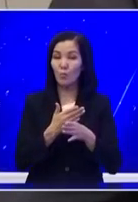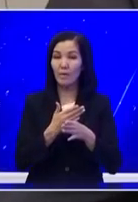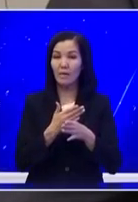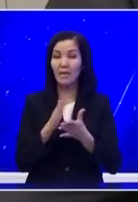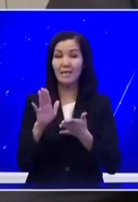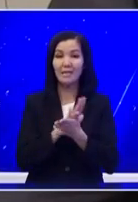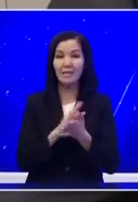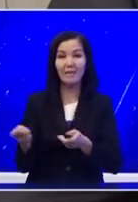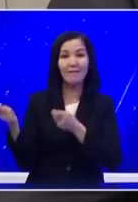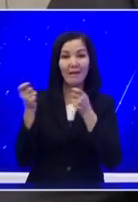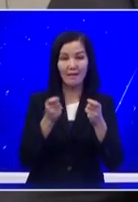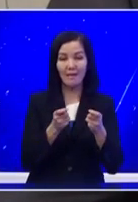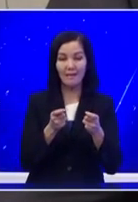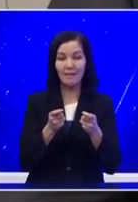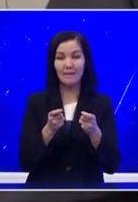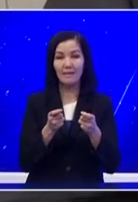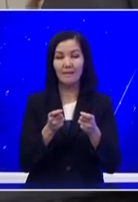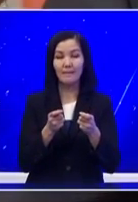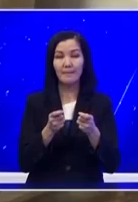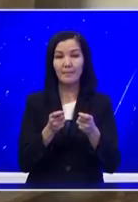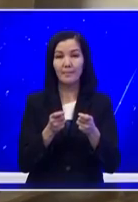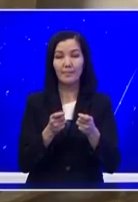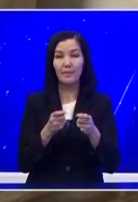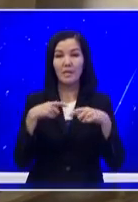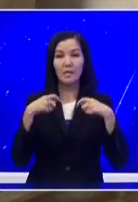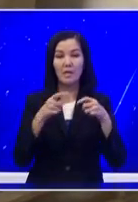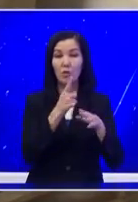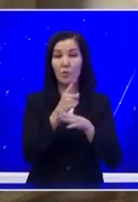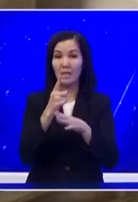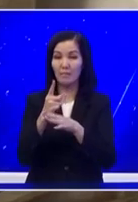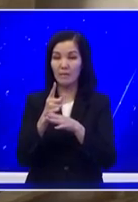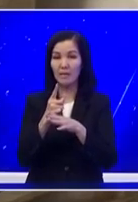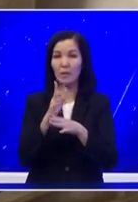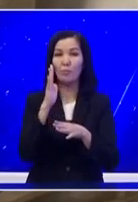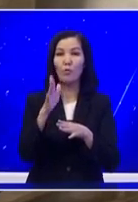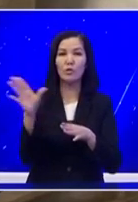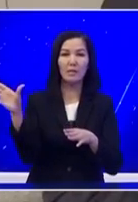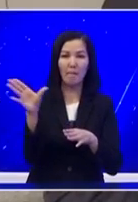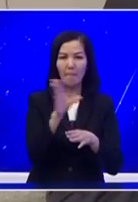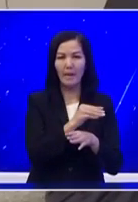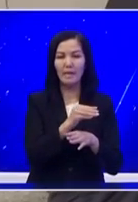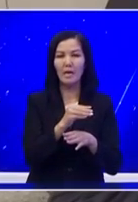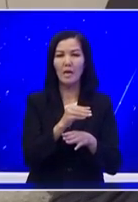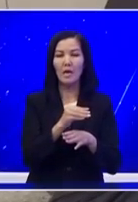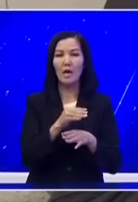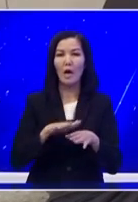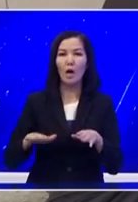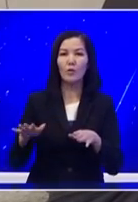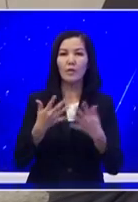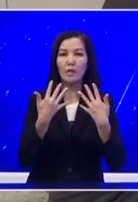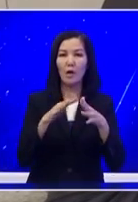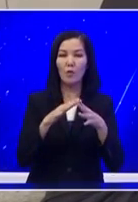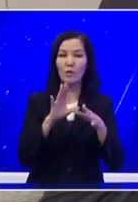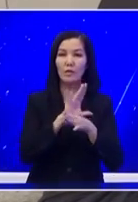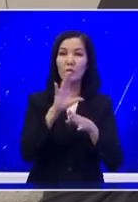жаңағы көмектесуші аппарат, препараттар сатылуға тыйым салынған. Болашақта барлық бұның жаңағы аудандарға, ауылдарға